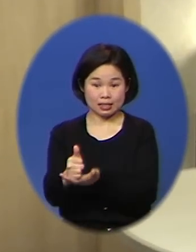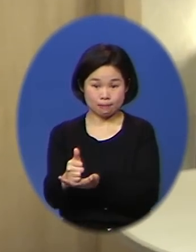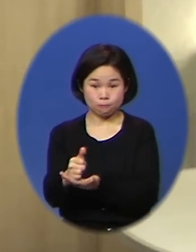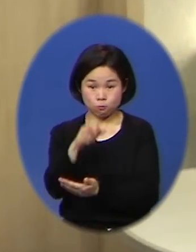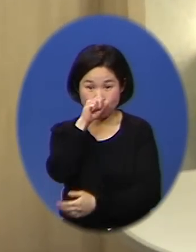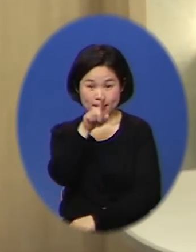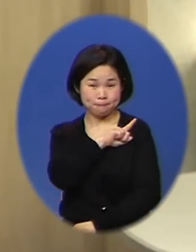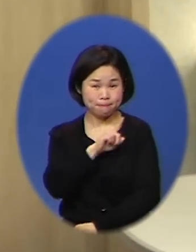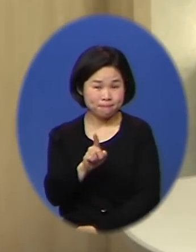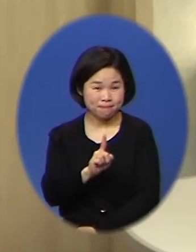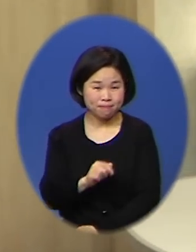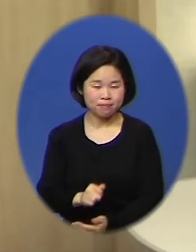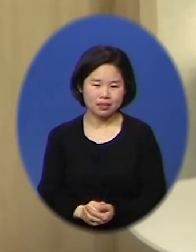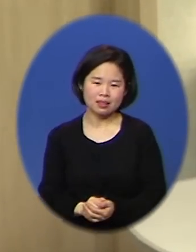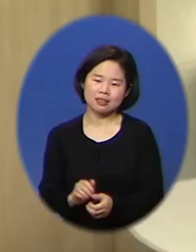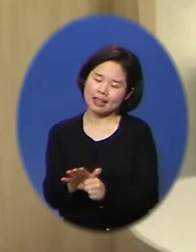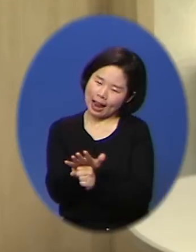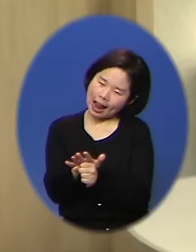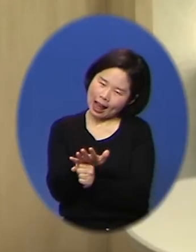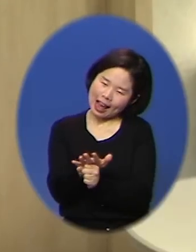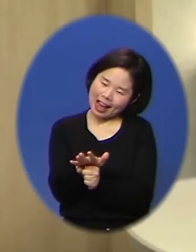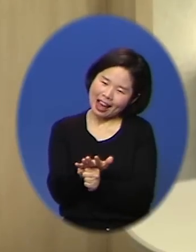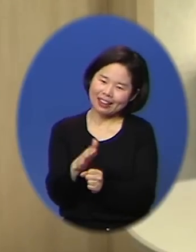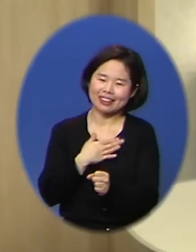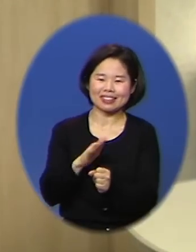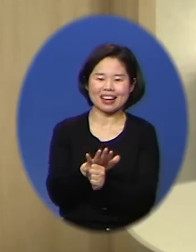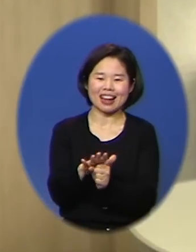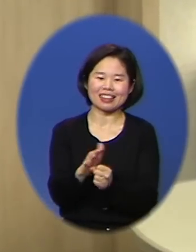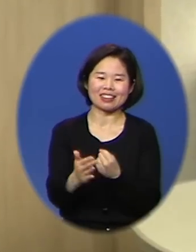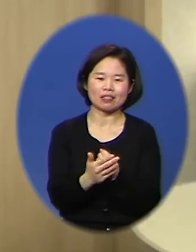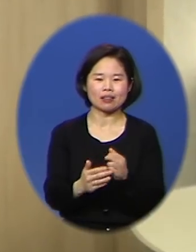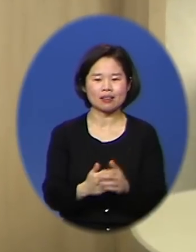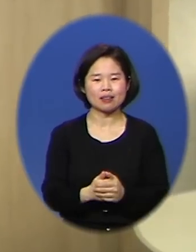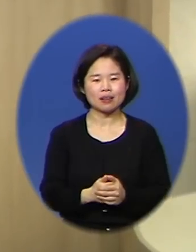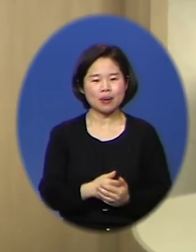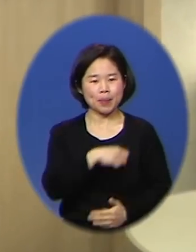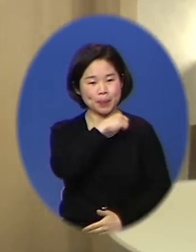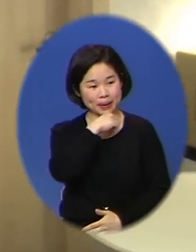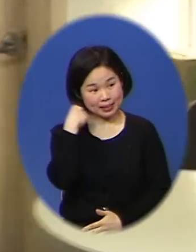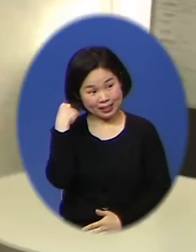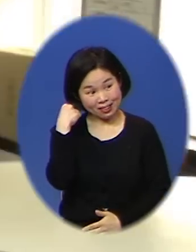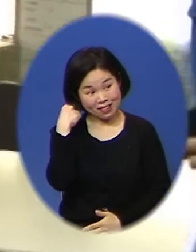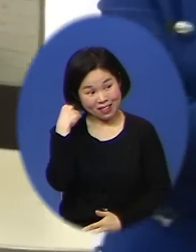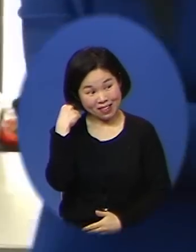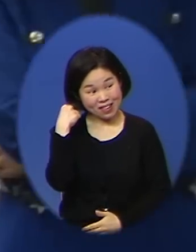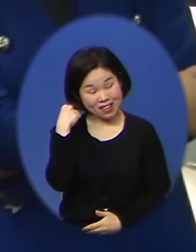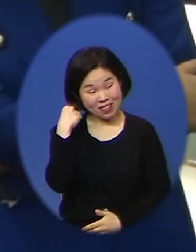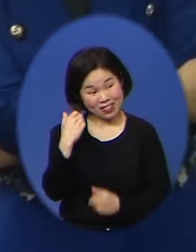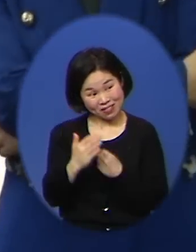좋으세요? 사랑을 하니까요. 맛있는 거.